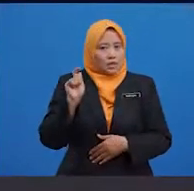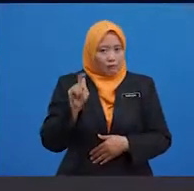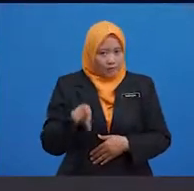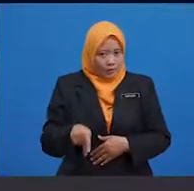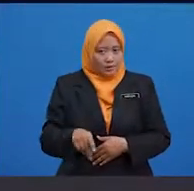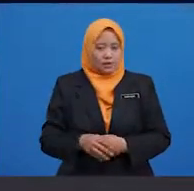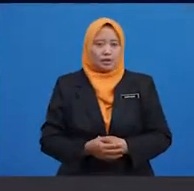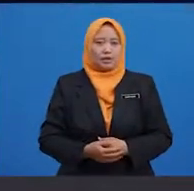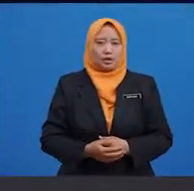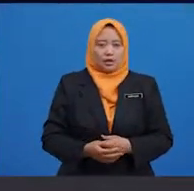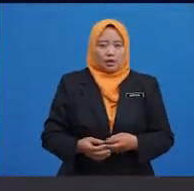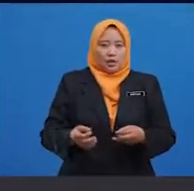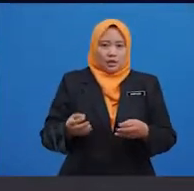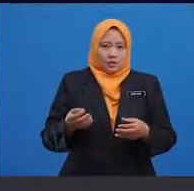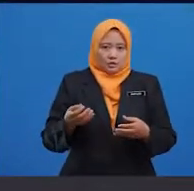penting untuk hidup.